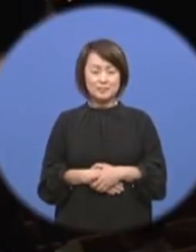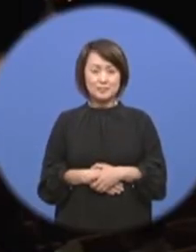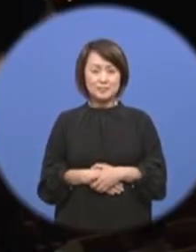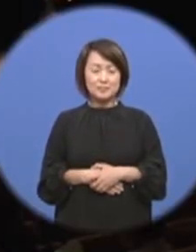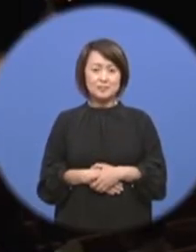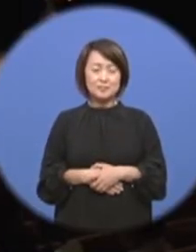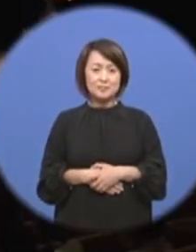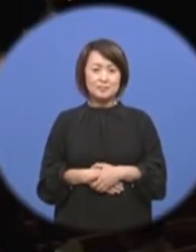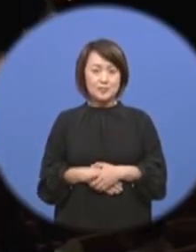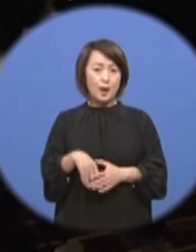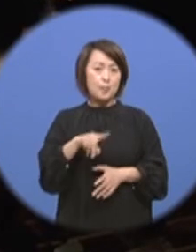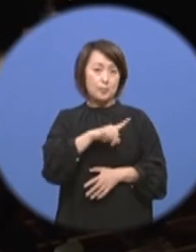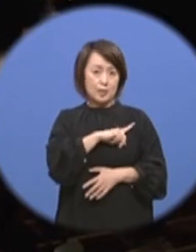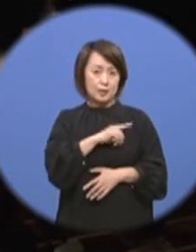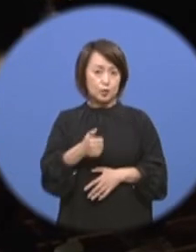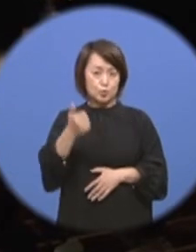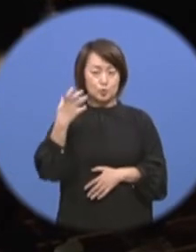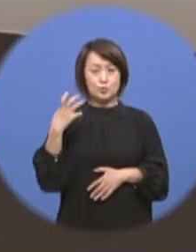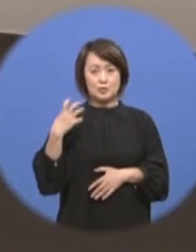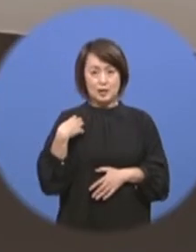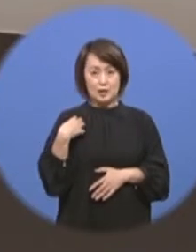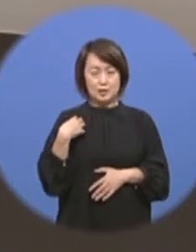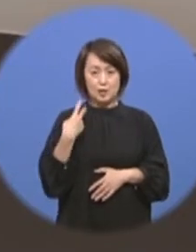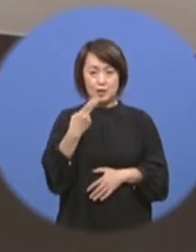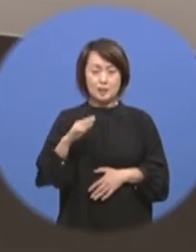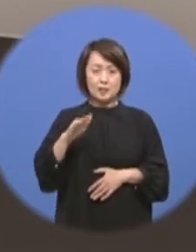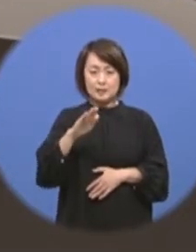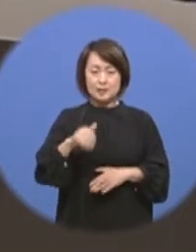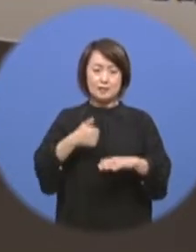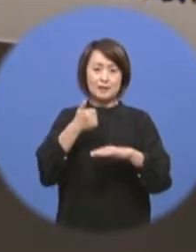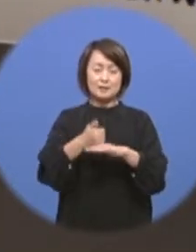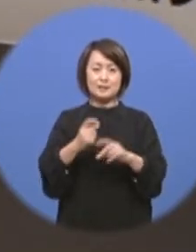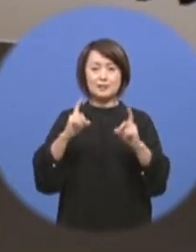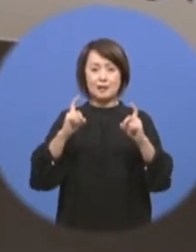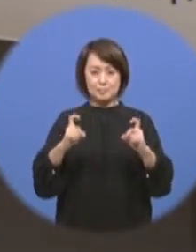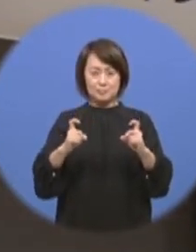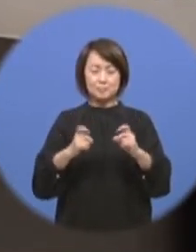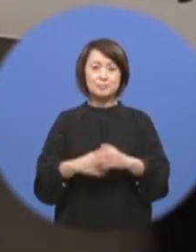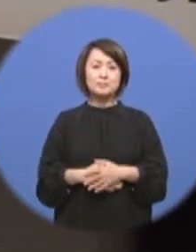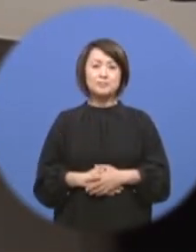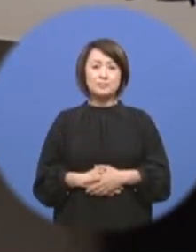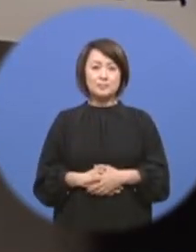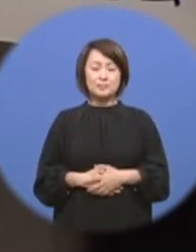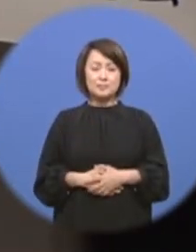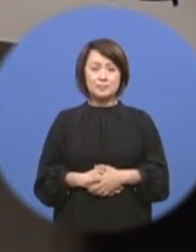シンポジウムではまず出産者としてみ坂知事があいさつしました